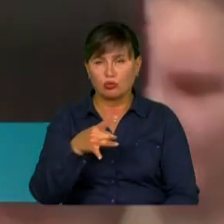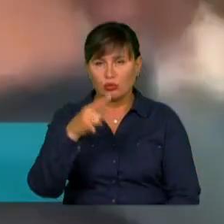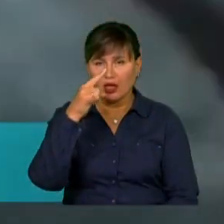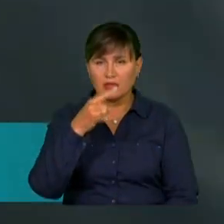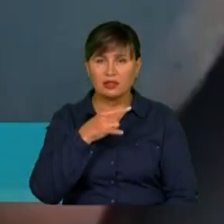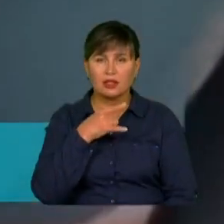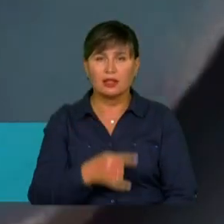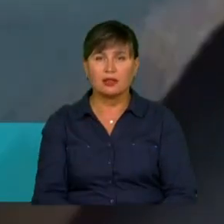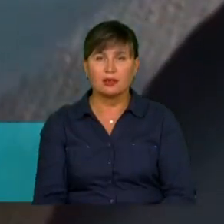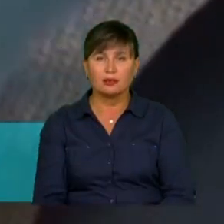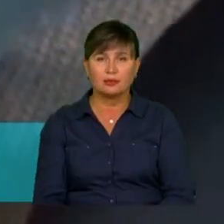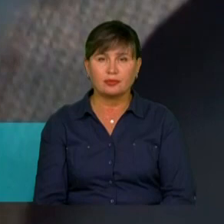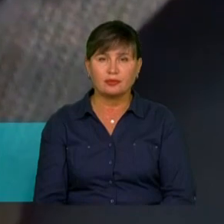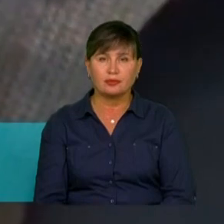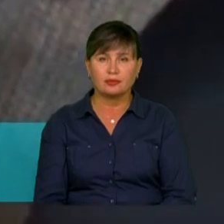Казахстан.